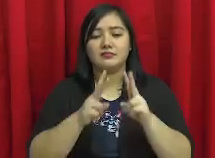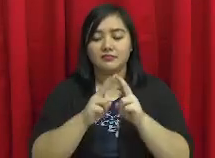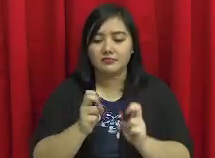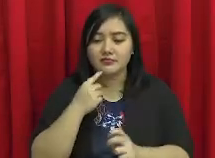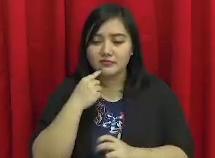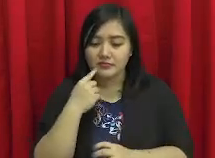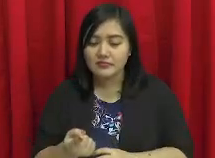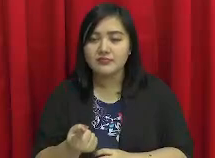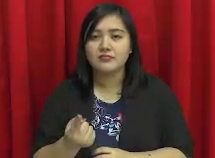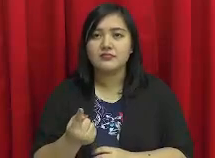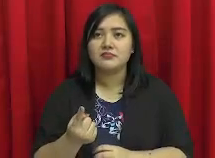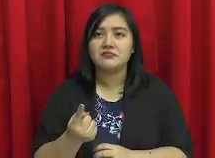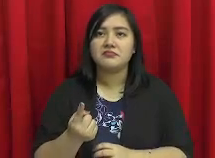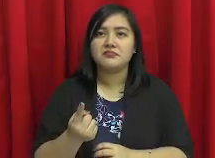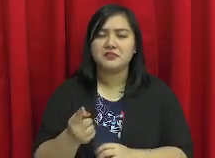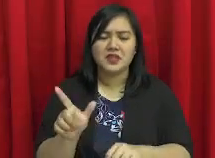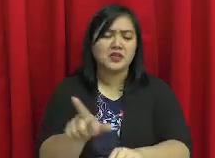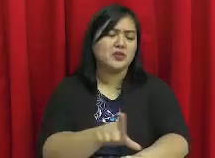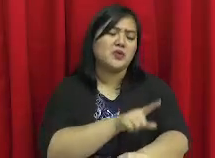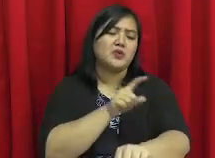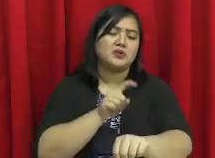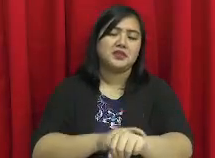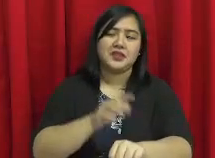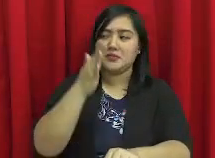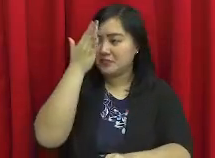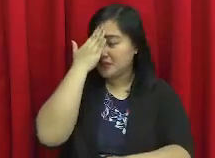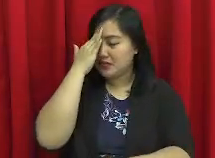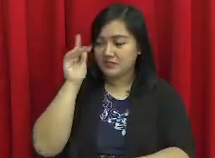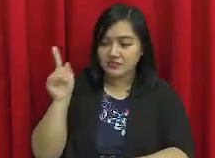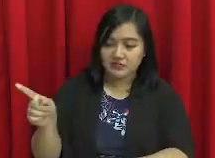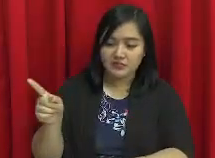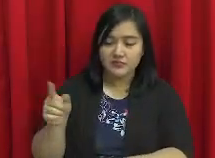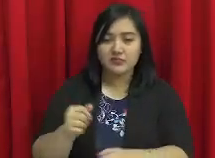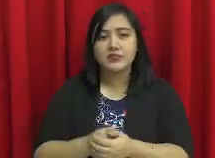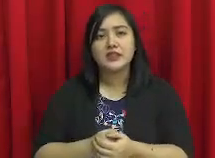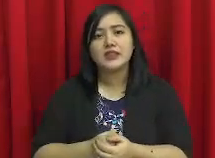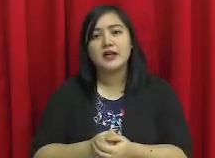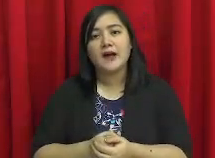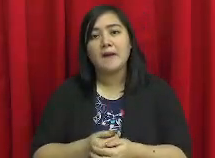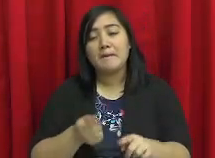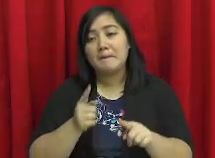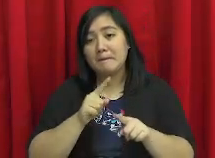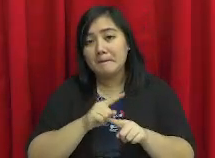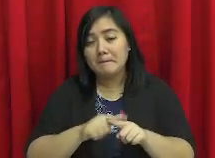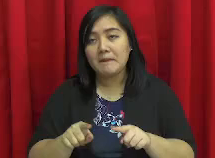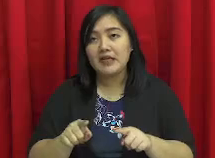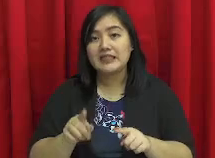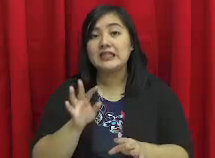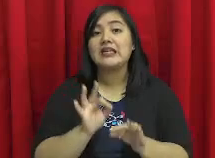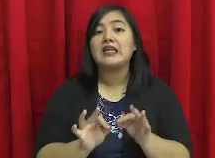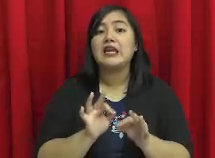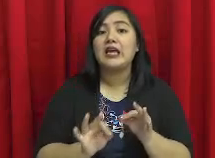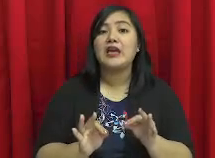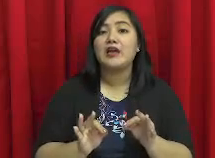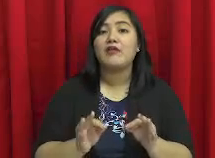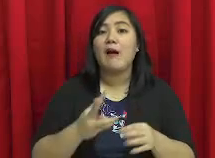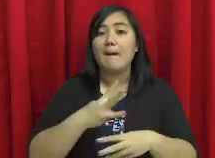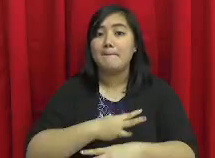na nating kakilala, pag alam natin na may ilalagay yung pamilya natin sa bingit ng